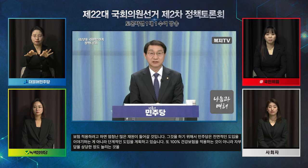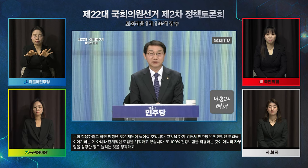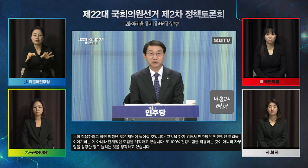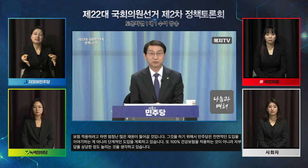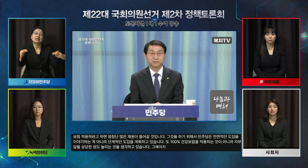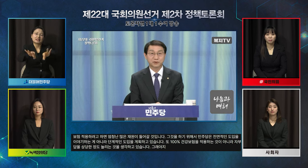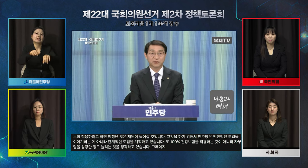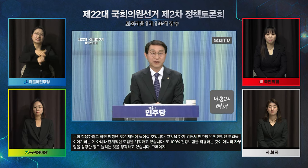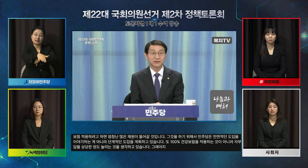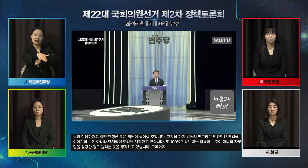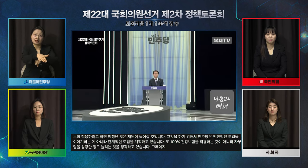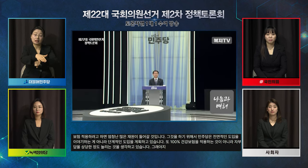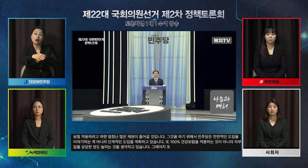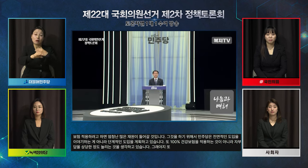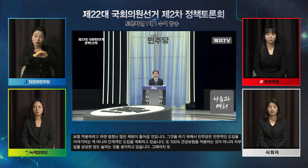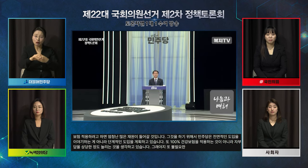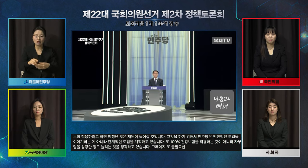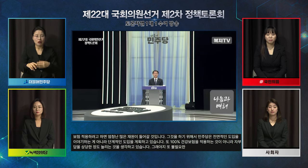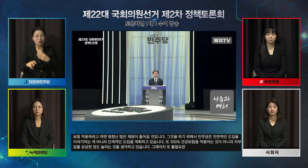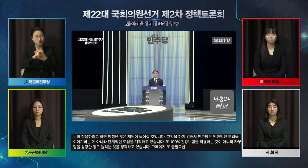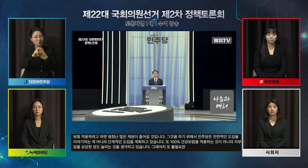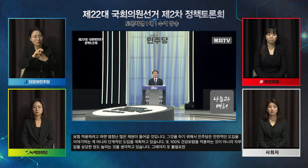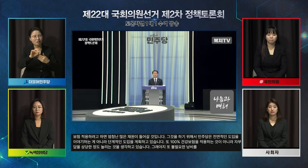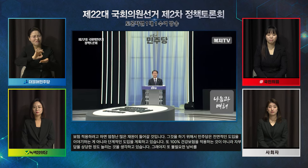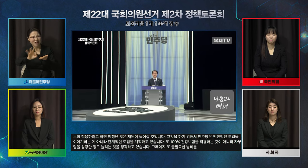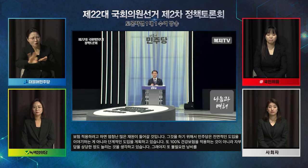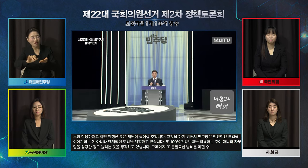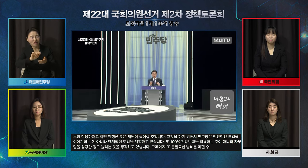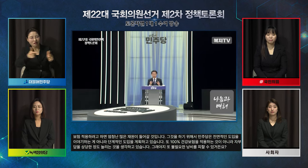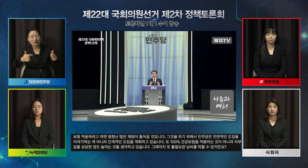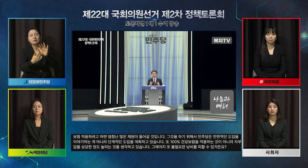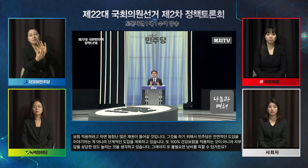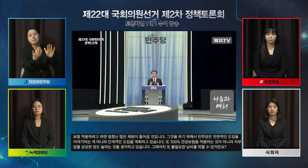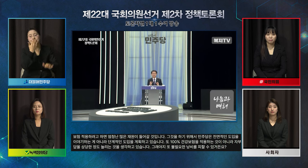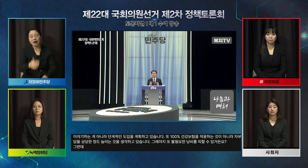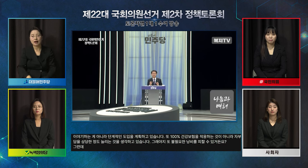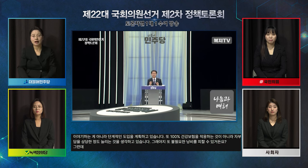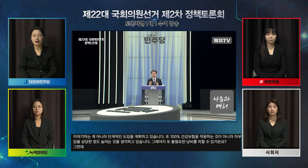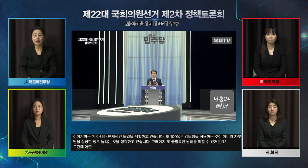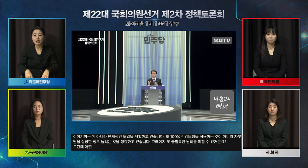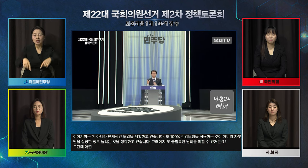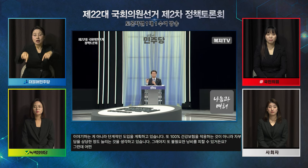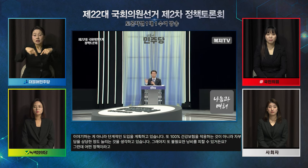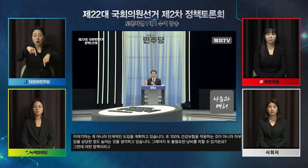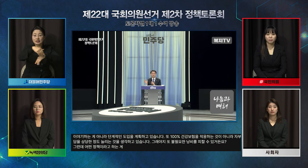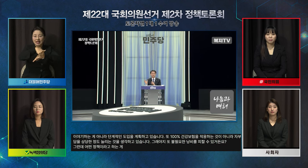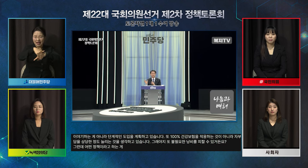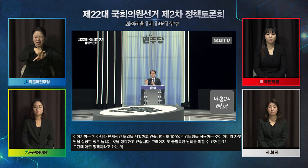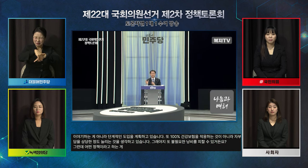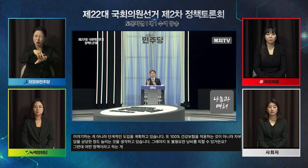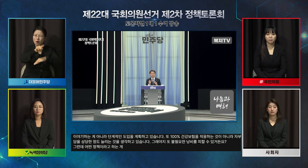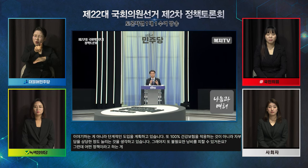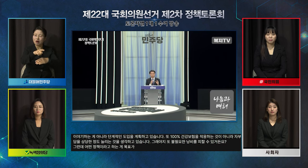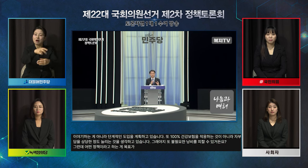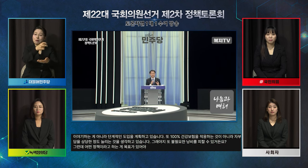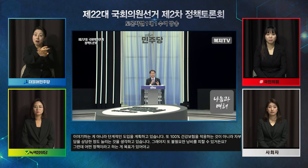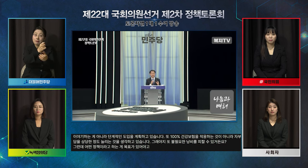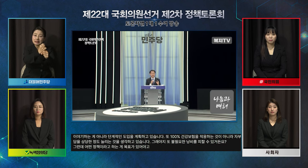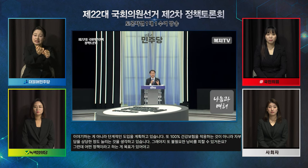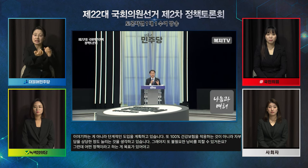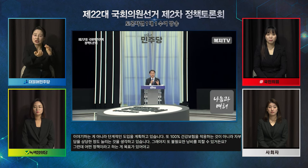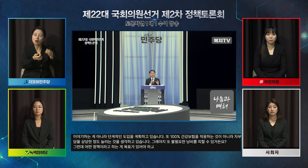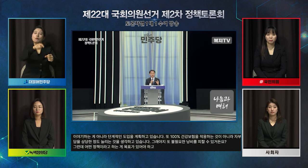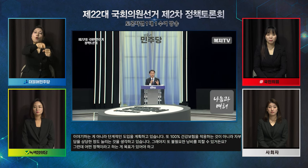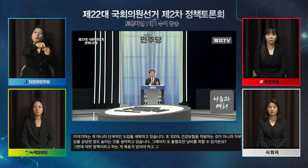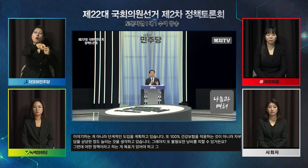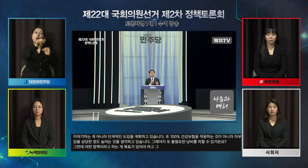또 불필요한 낭비를 피할 수 있거든요. 그런데 어떤 정책이라고 하는 게 목표가 있어야 되고 그 목표를